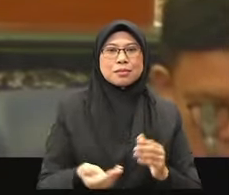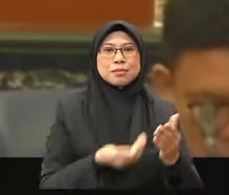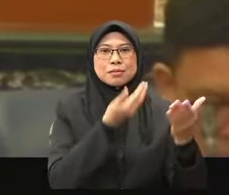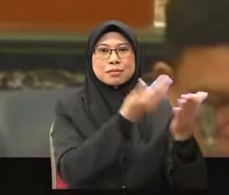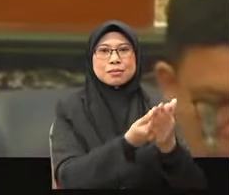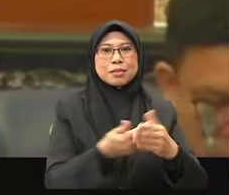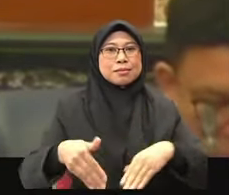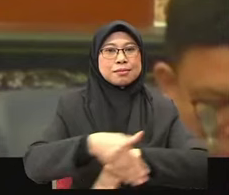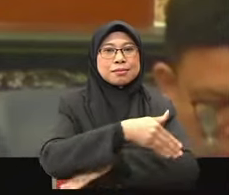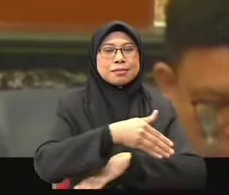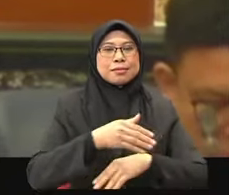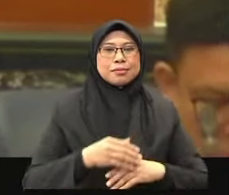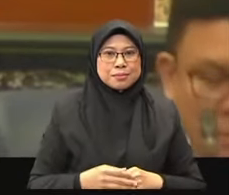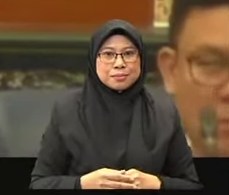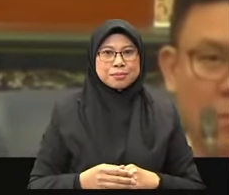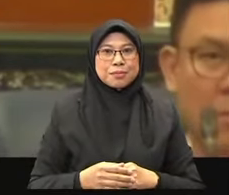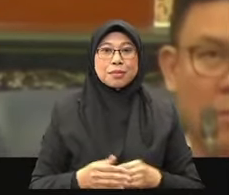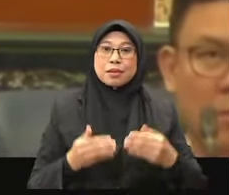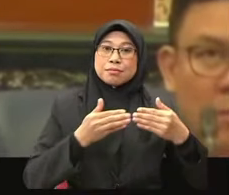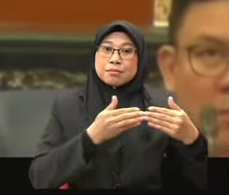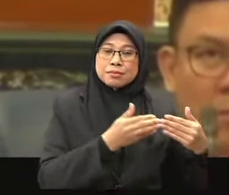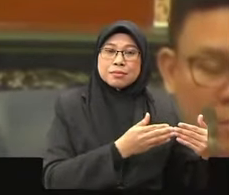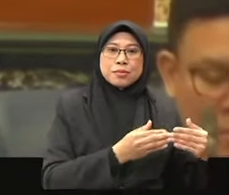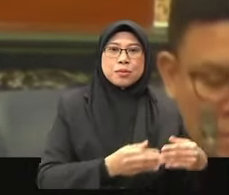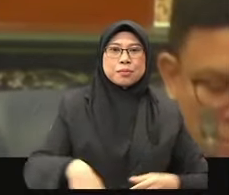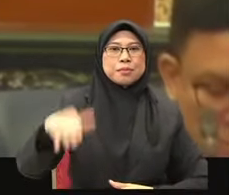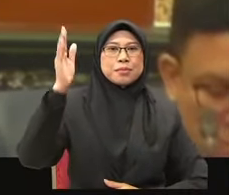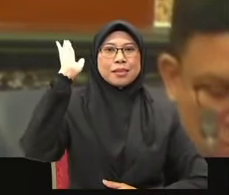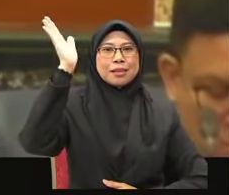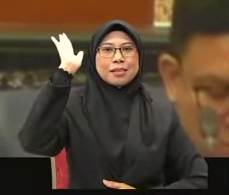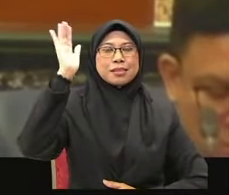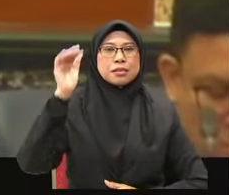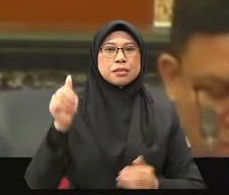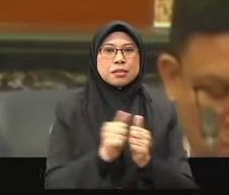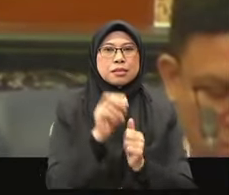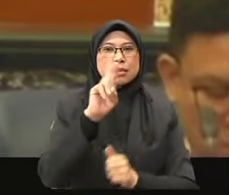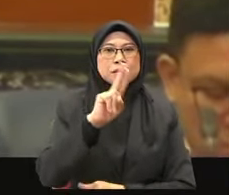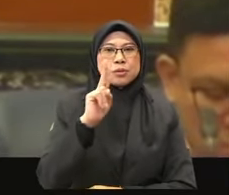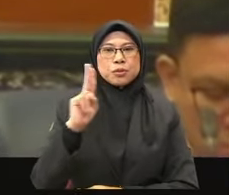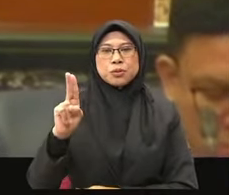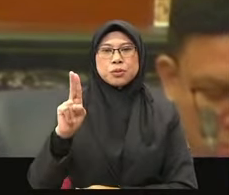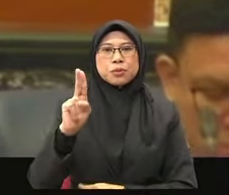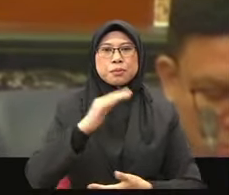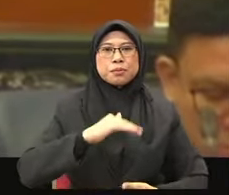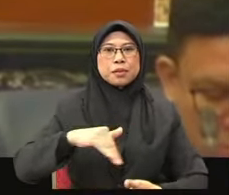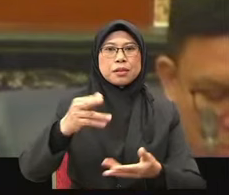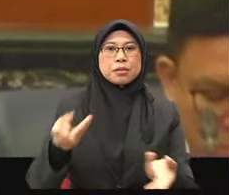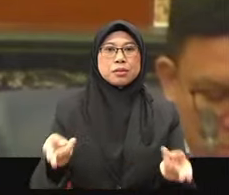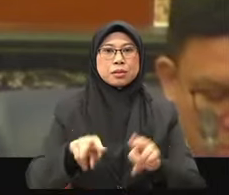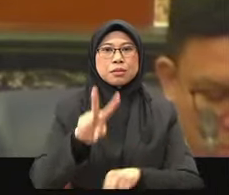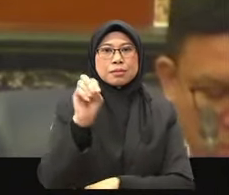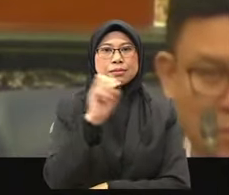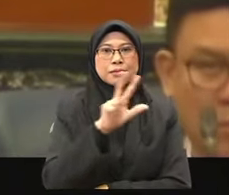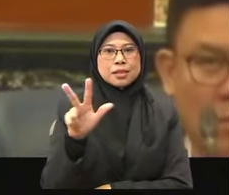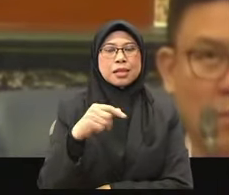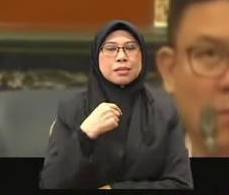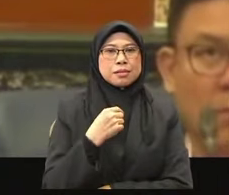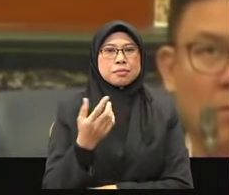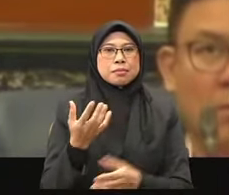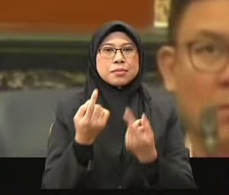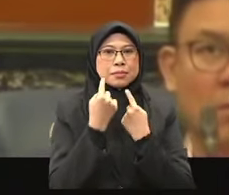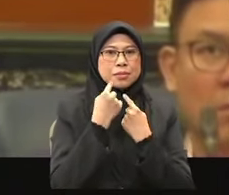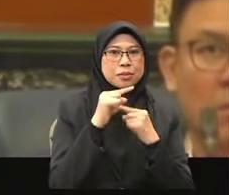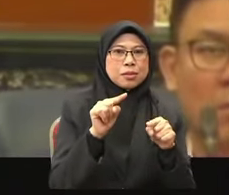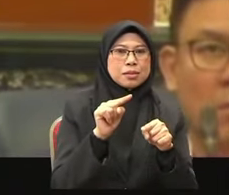Junction. Kalau mengikut pelan Pen Bonio, simpang Kampung Sebakok dikategorikan sebagai Minor Junction. Namun hakikatnya kawasan Kampung Sebakok